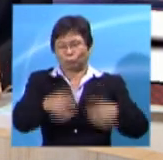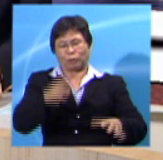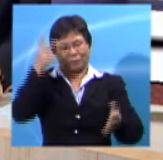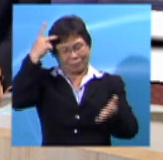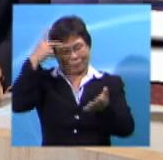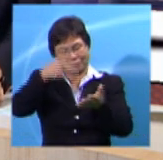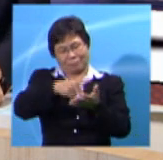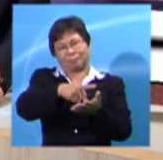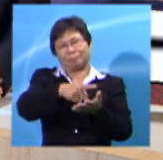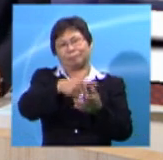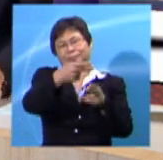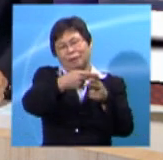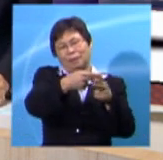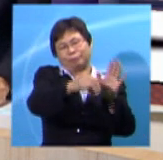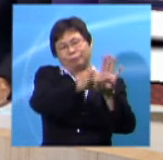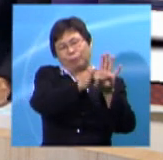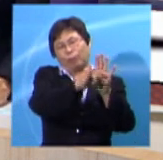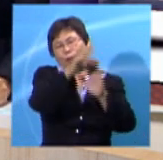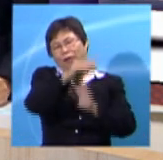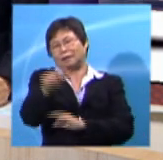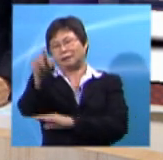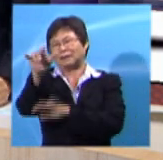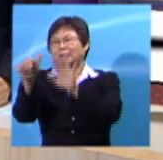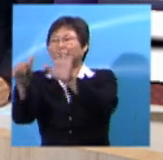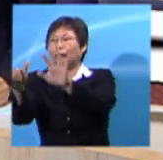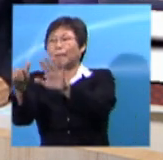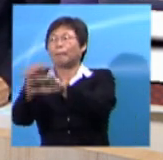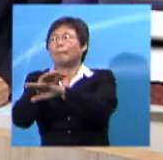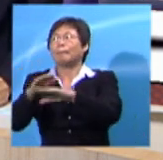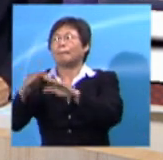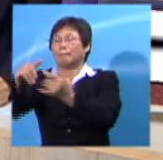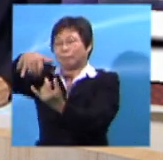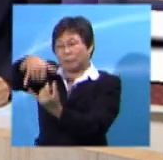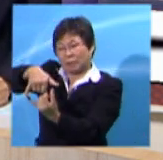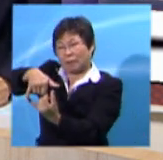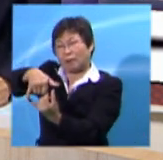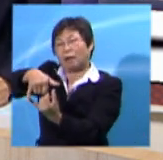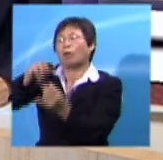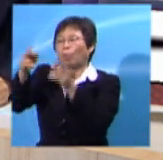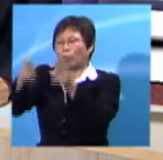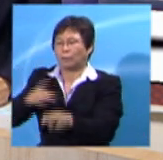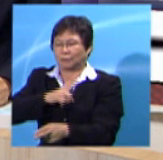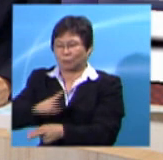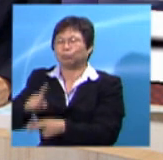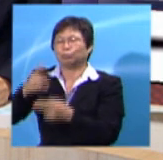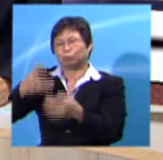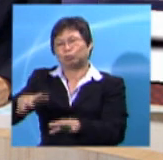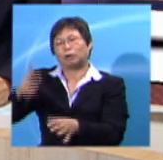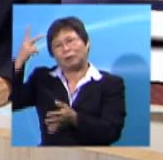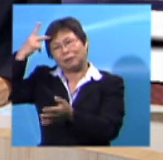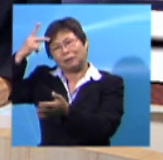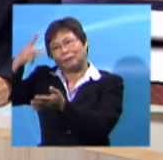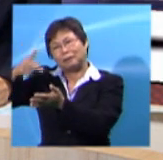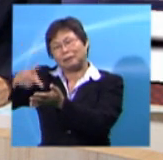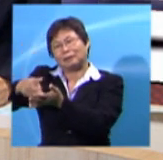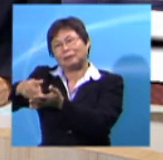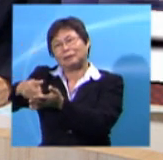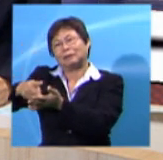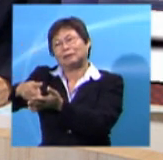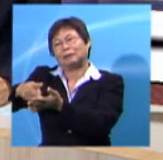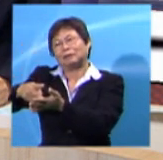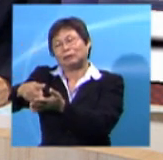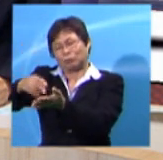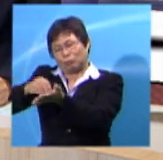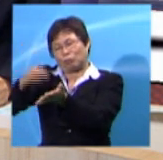dikenal pasti identitinya selain enam jenazah umat Islam yang telah pun diberikan